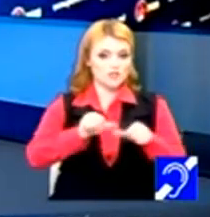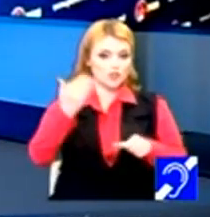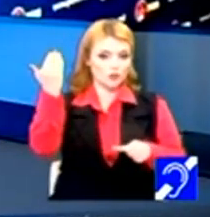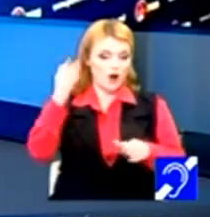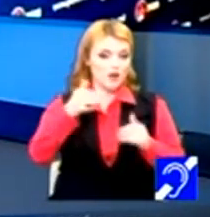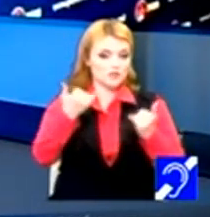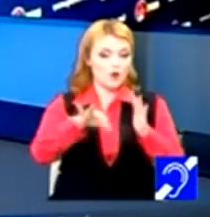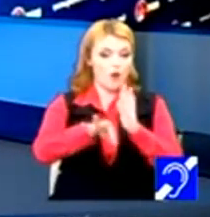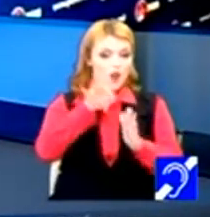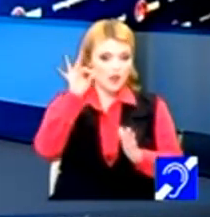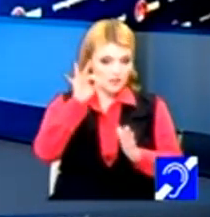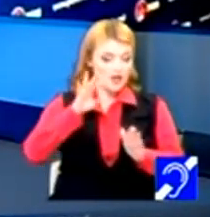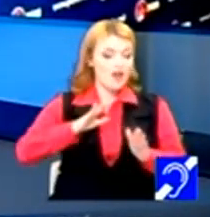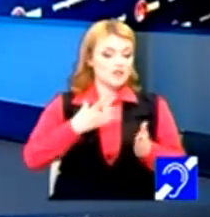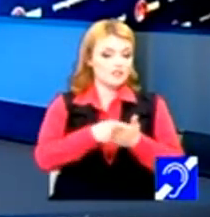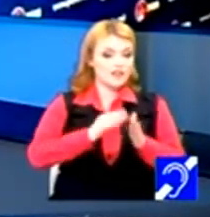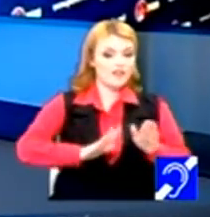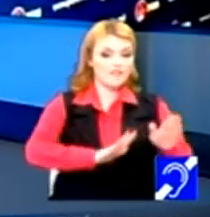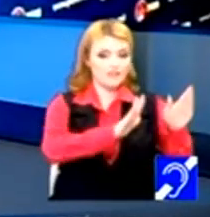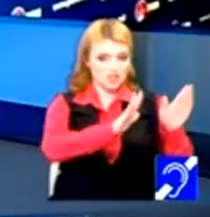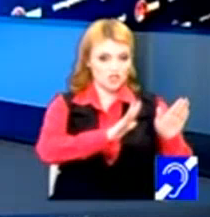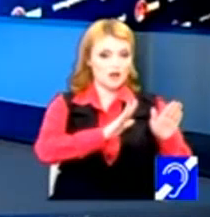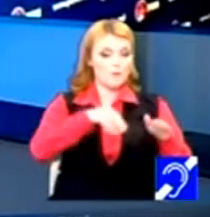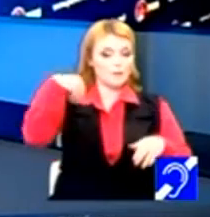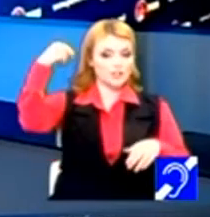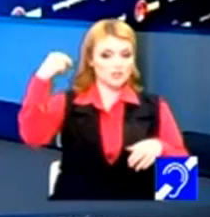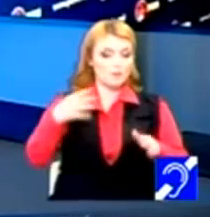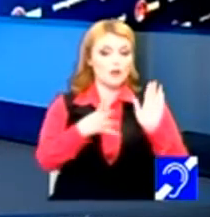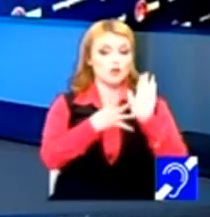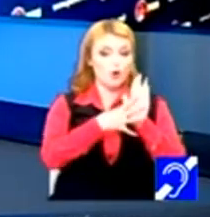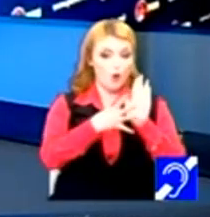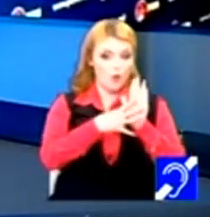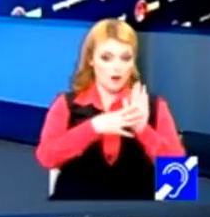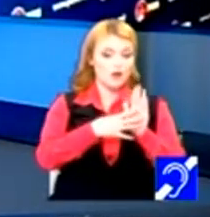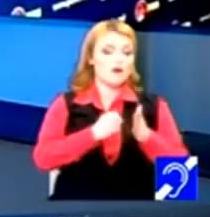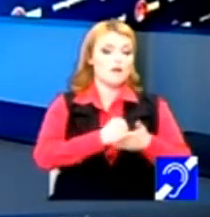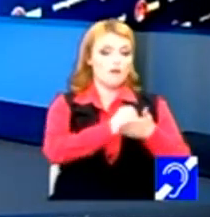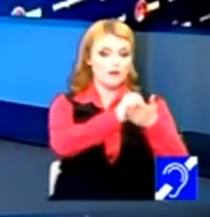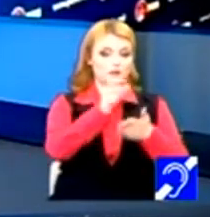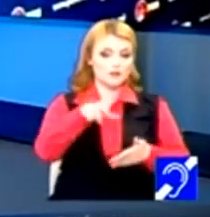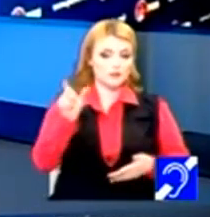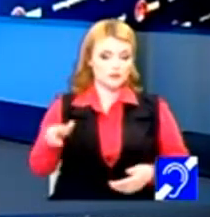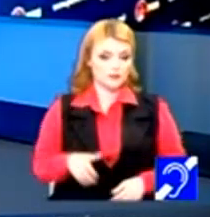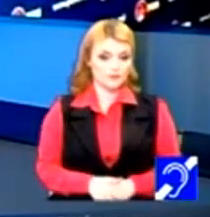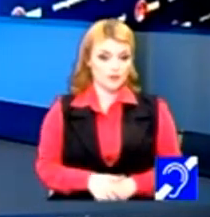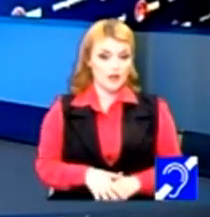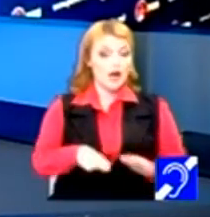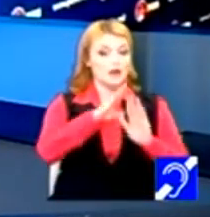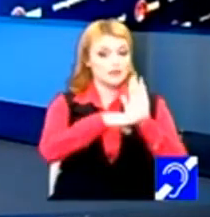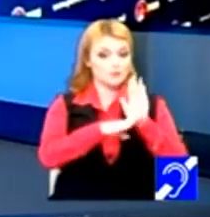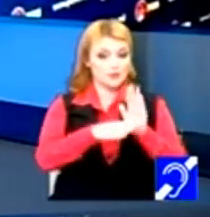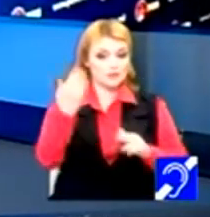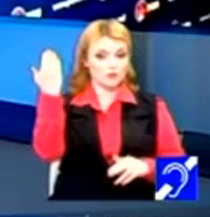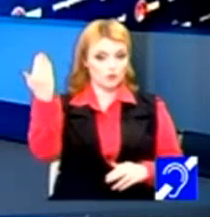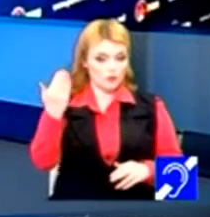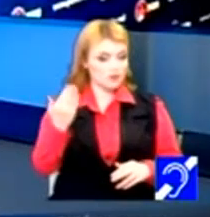ales astăzi în funcțiile de vicepreședinți ai partidului pe 9 deputați PDM și alți 2 membri de partid. În organele de conducere